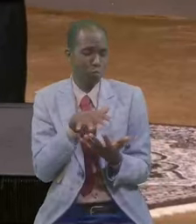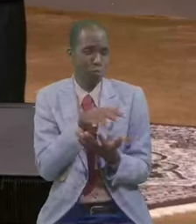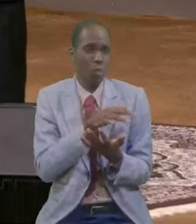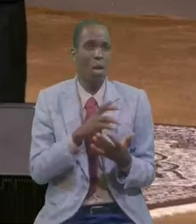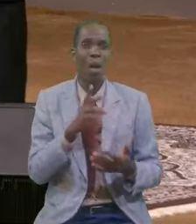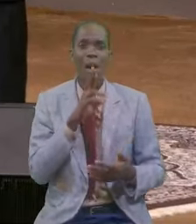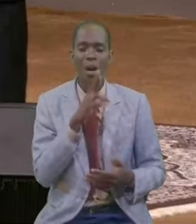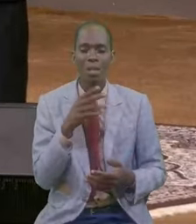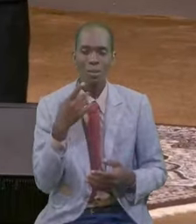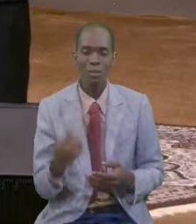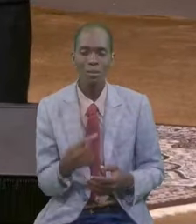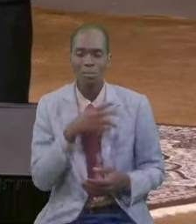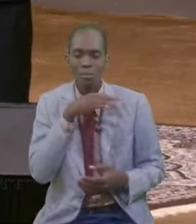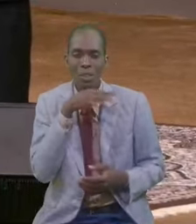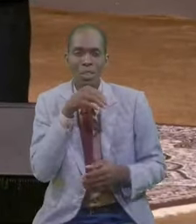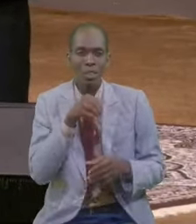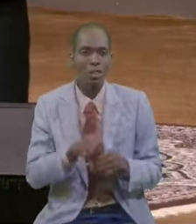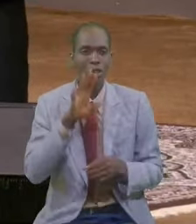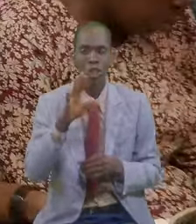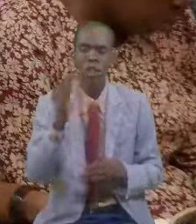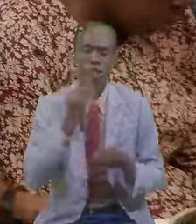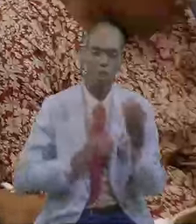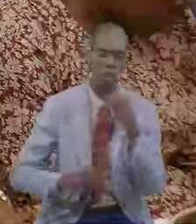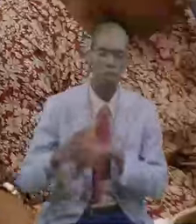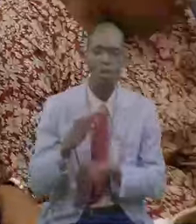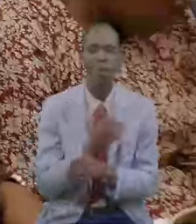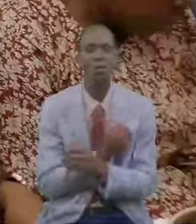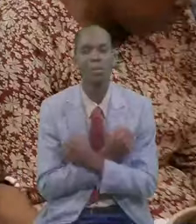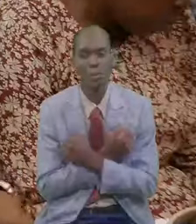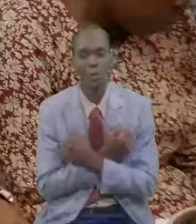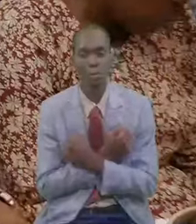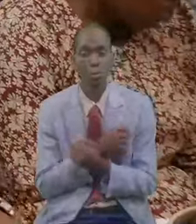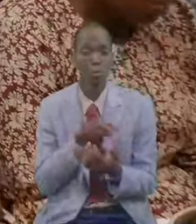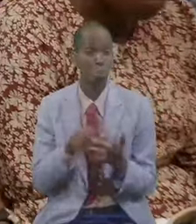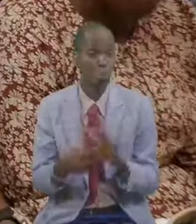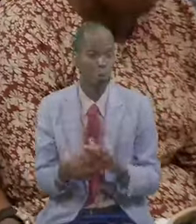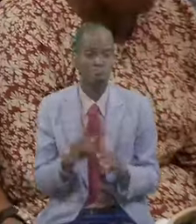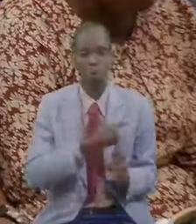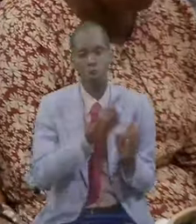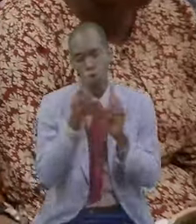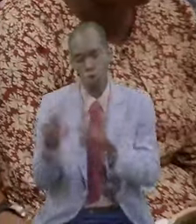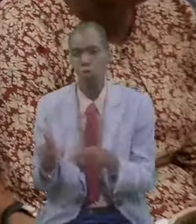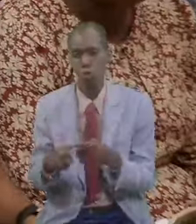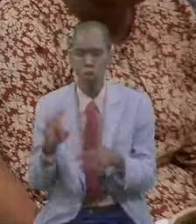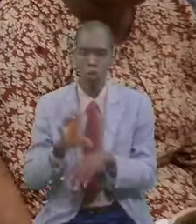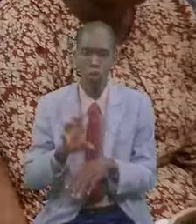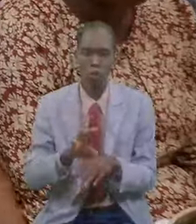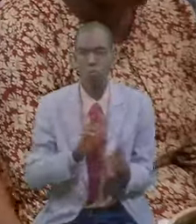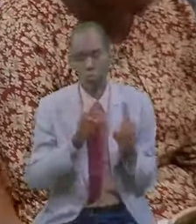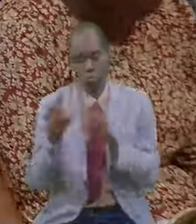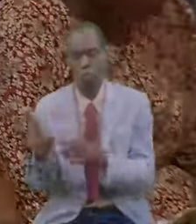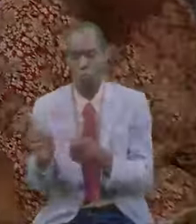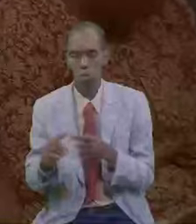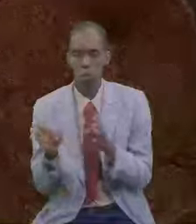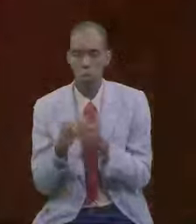vos agapes. Cela veut dire que ils viennent à la réunion, ils viennent à l'assemblée, à la